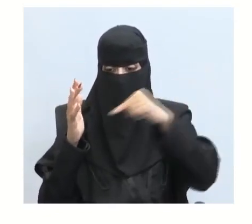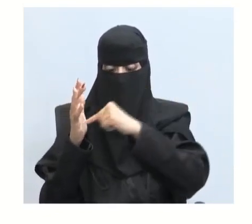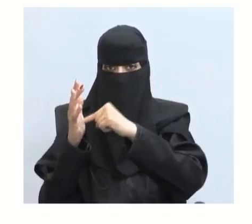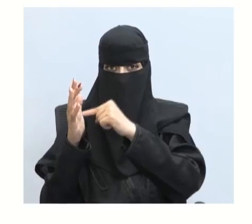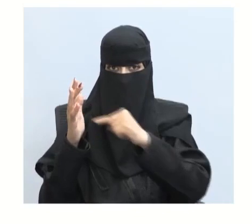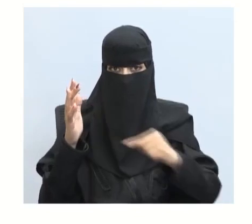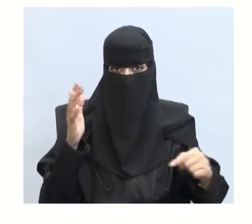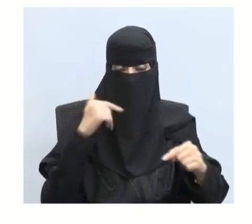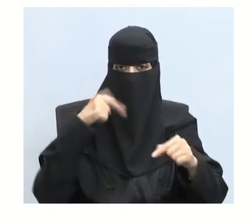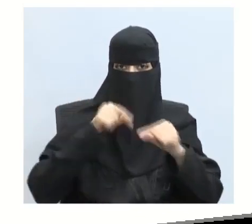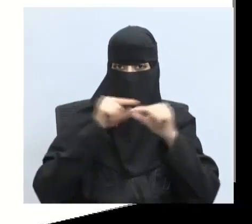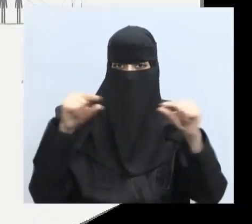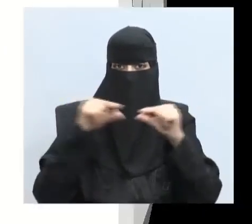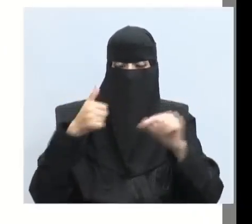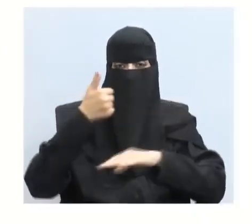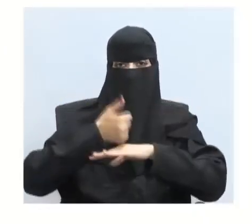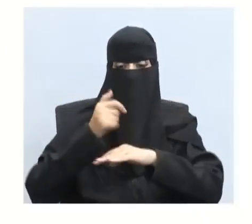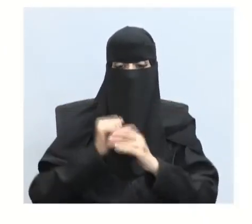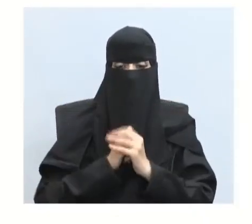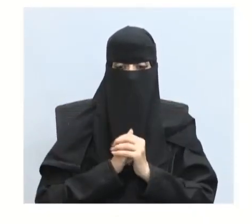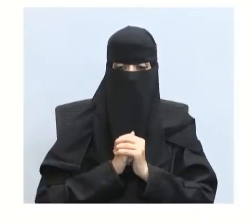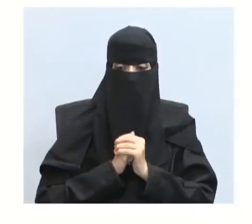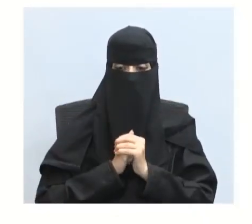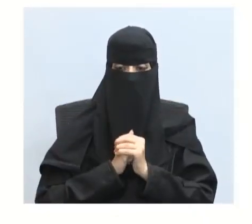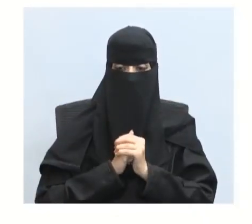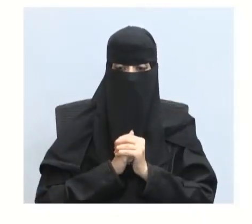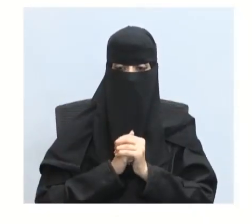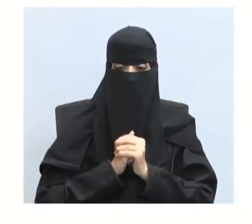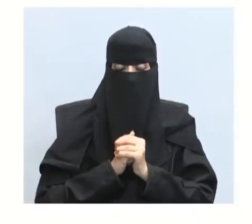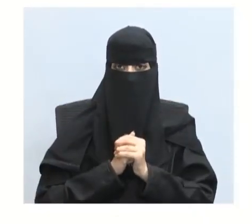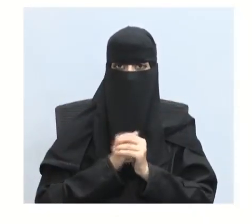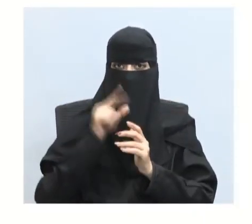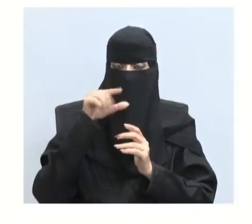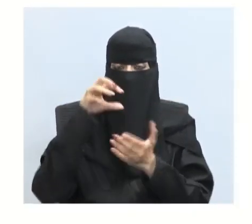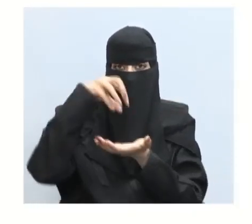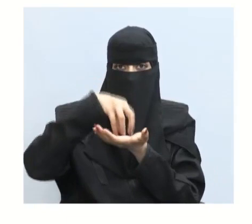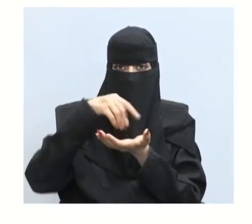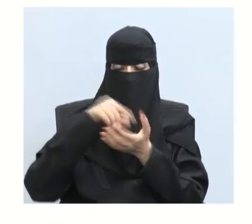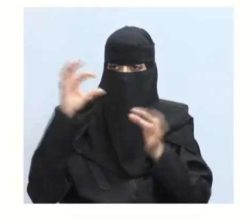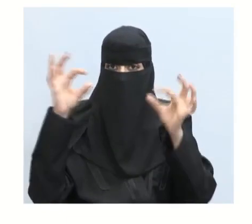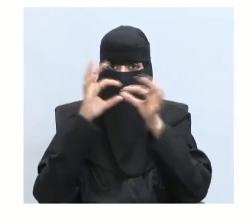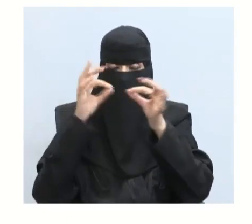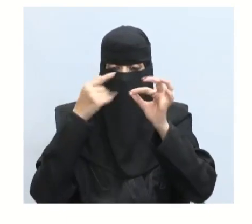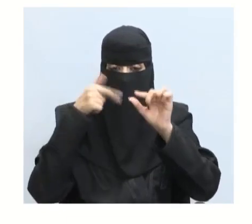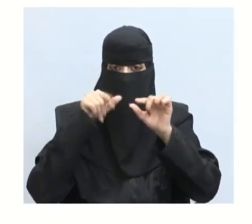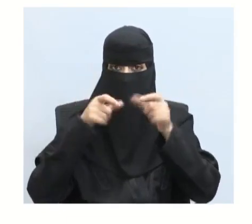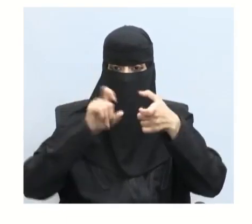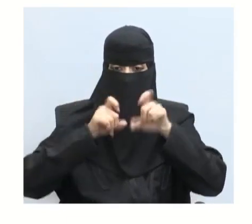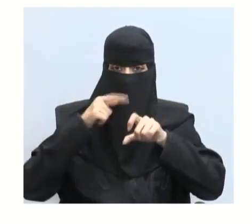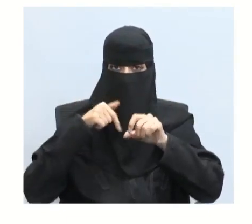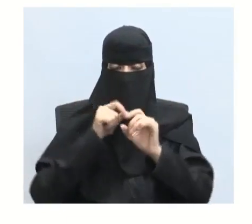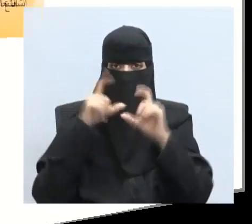وينعكس موازي للمحور مكان التقاء هذين الشعاعين تتكون لدينا